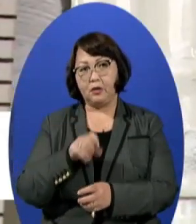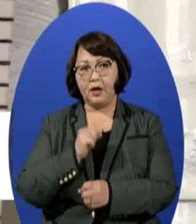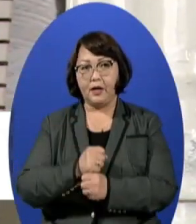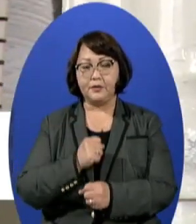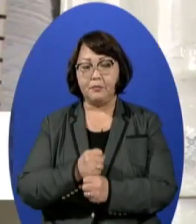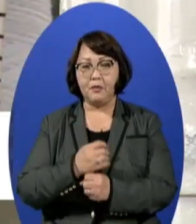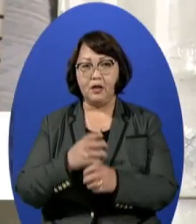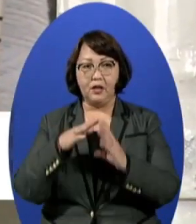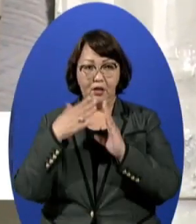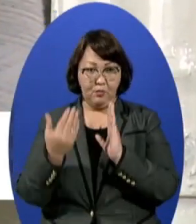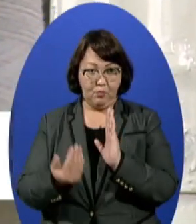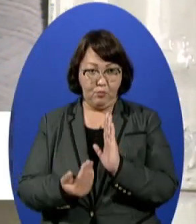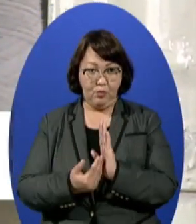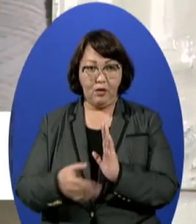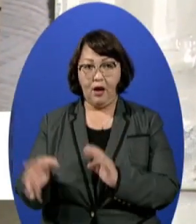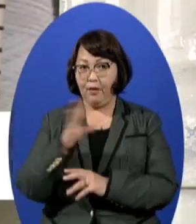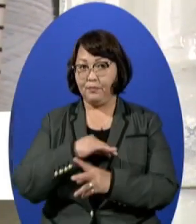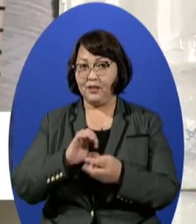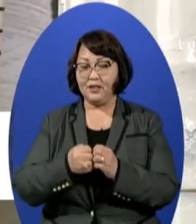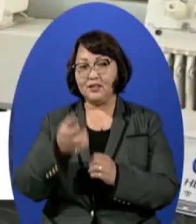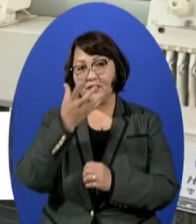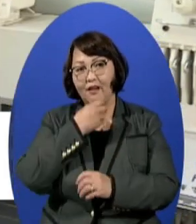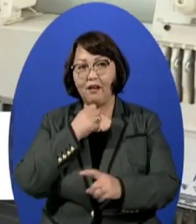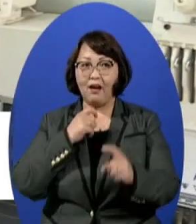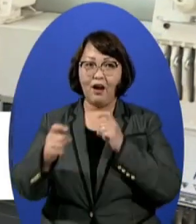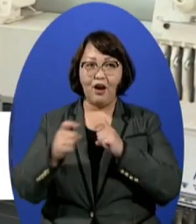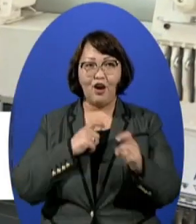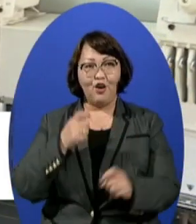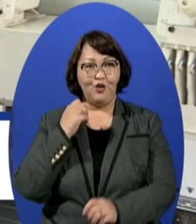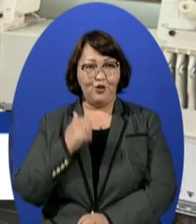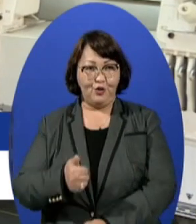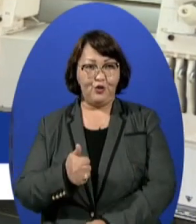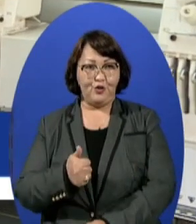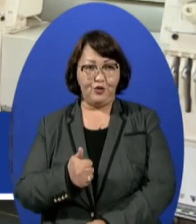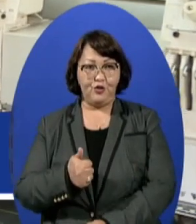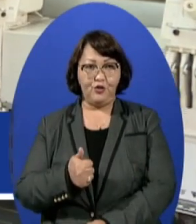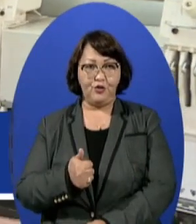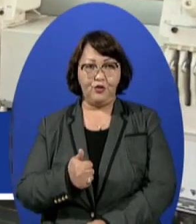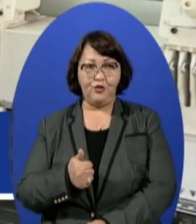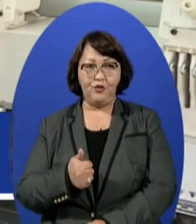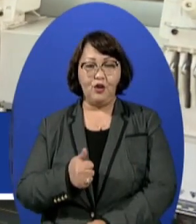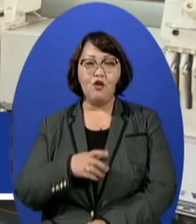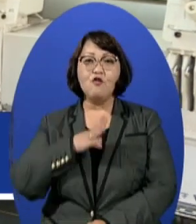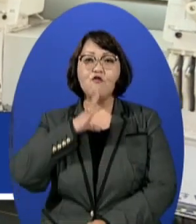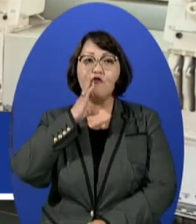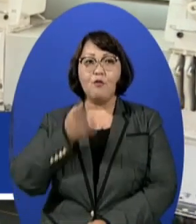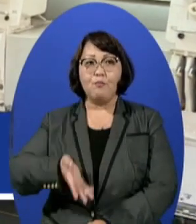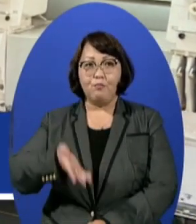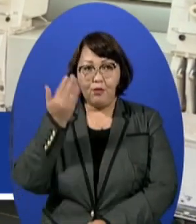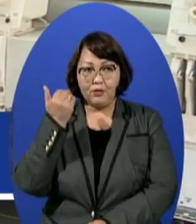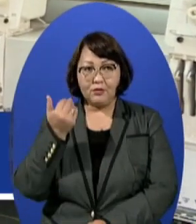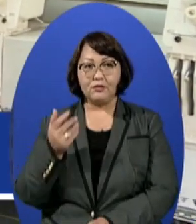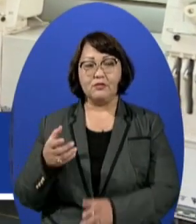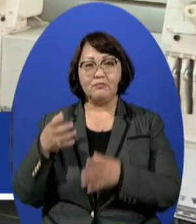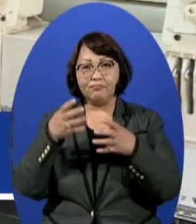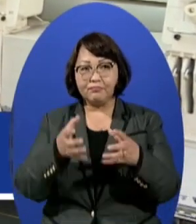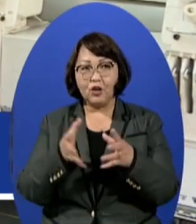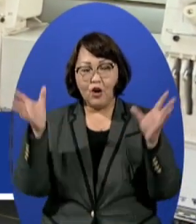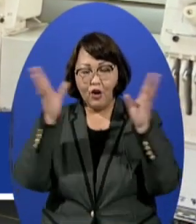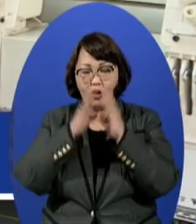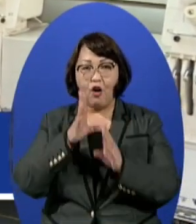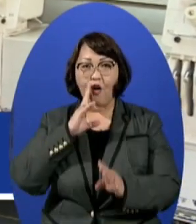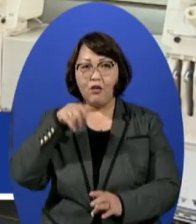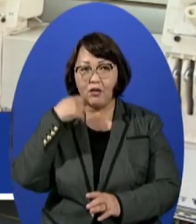Гэр бүлээр хийж хаад бол ер нь их найр шиг гэдэг нь шүү дээ. Ер нь өгдөө босоод хамтдаа орой хоолой идэхтэй